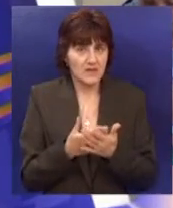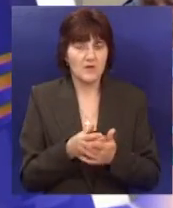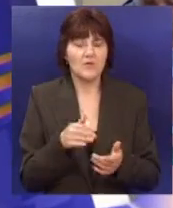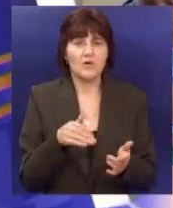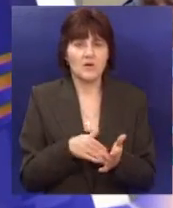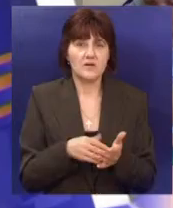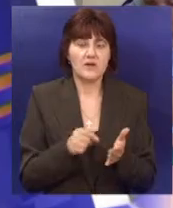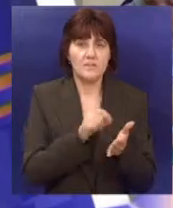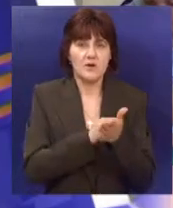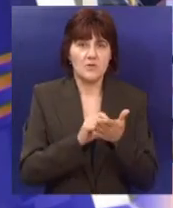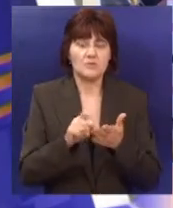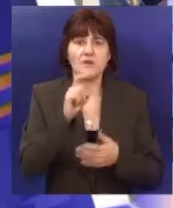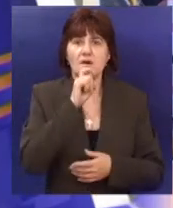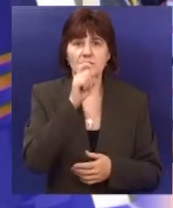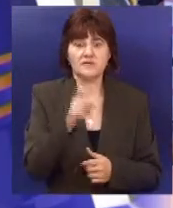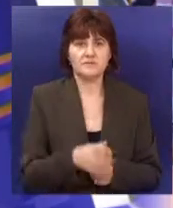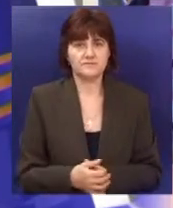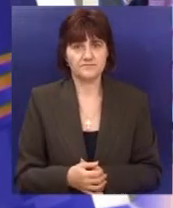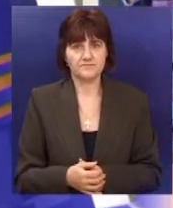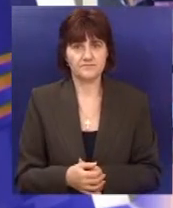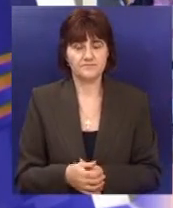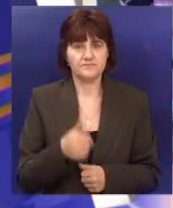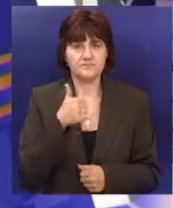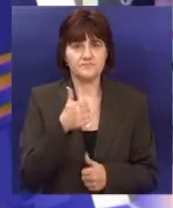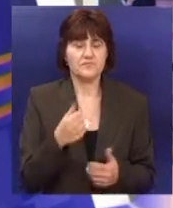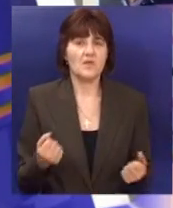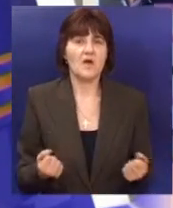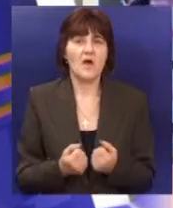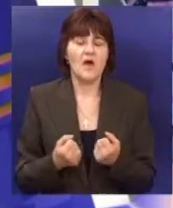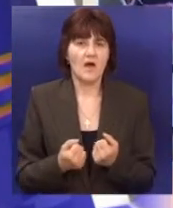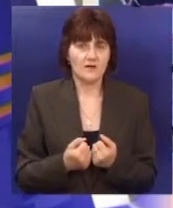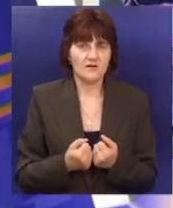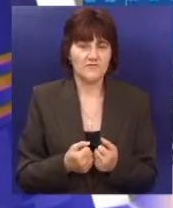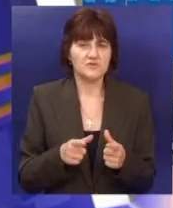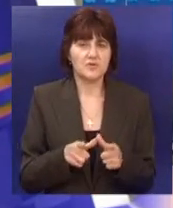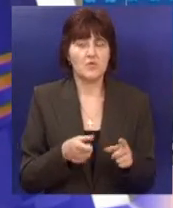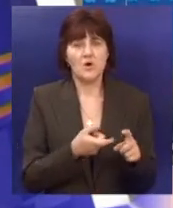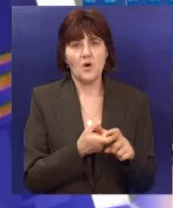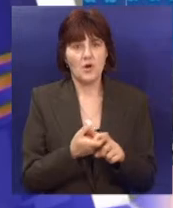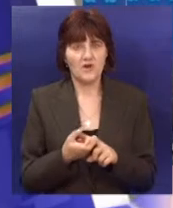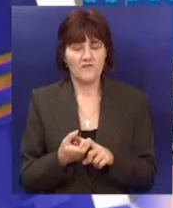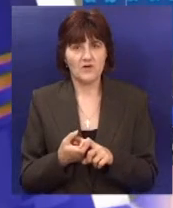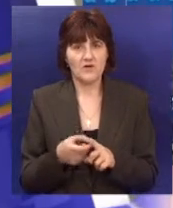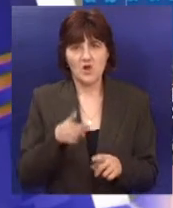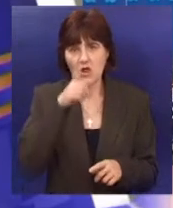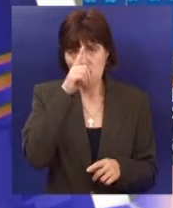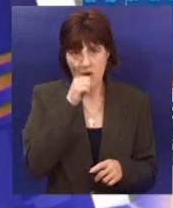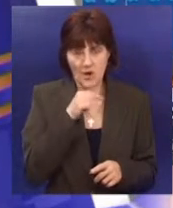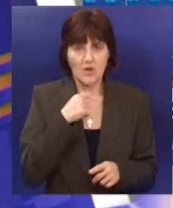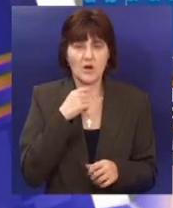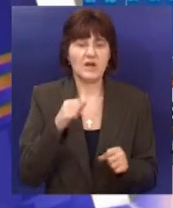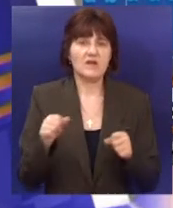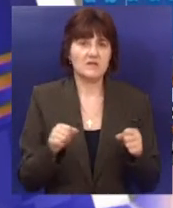u listu izbornih predmeta unese mađarski jezik. Jedne aktivnosti ćemo sprovoditi u okviru